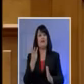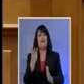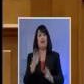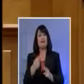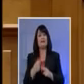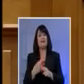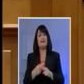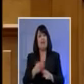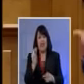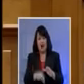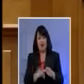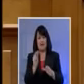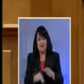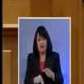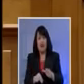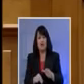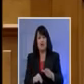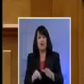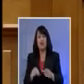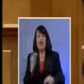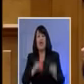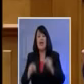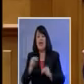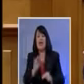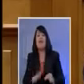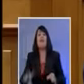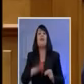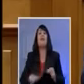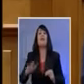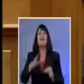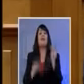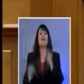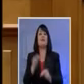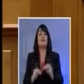δύο εκλογές και ένα δημοψήφισμα, απεφάνθη ο ελληνικός λαός, απέναντί σας και τις τρεις.